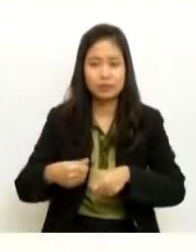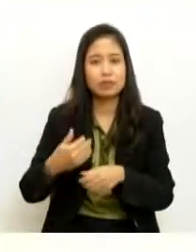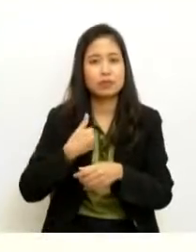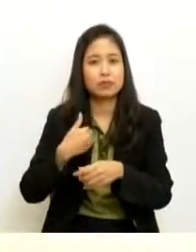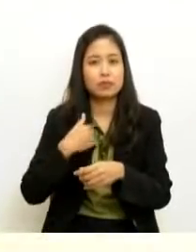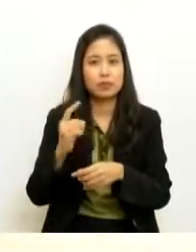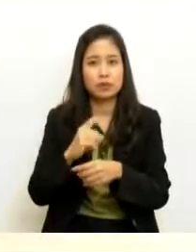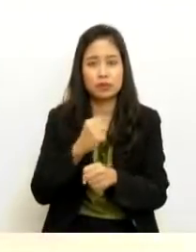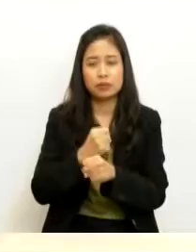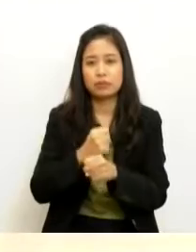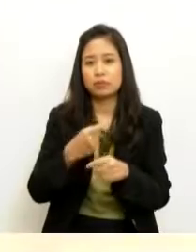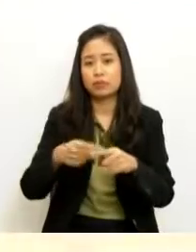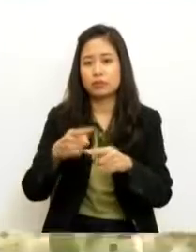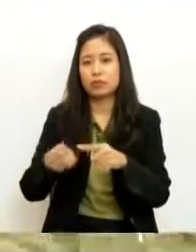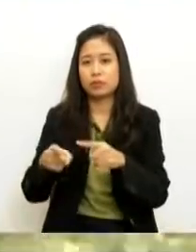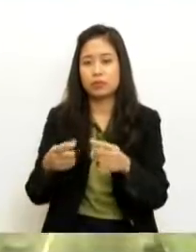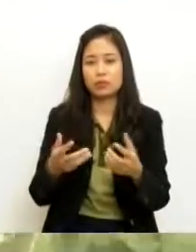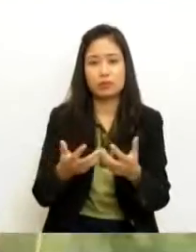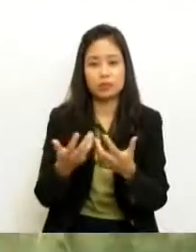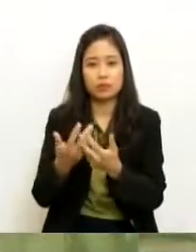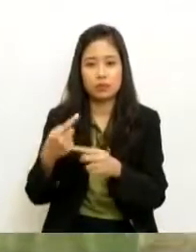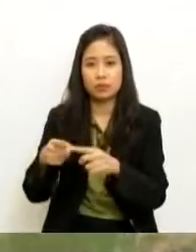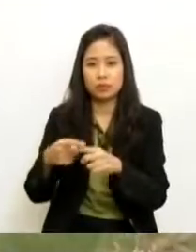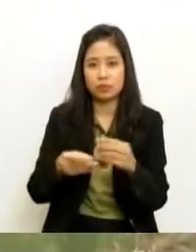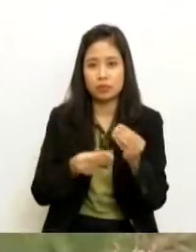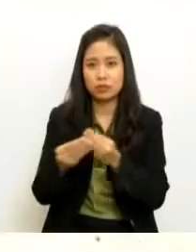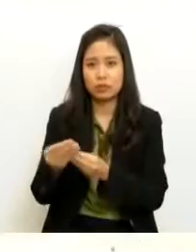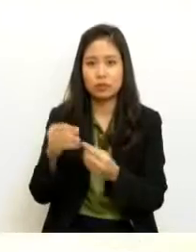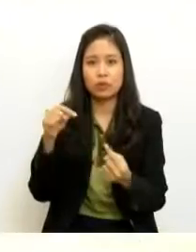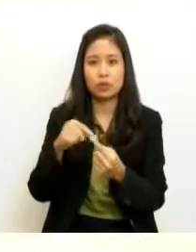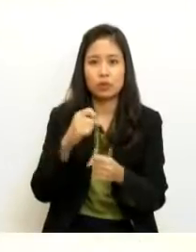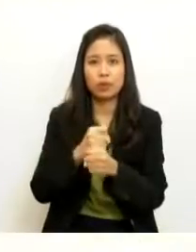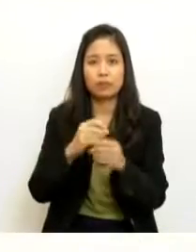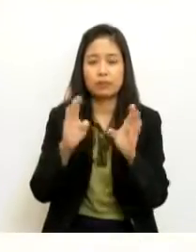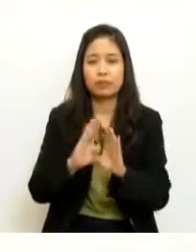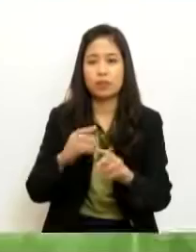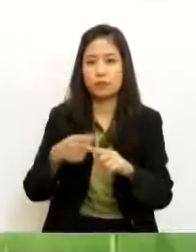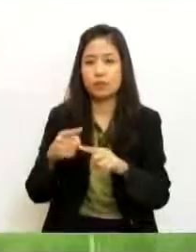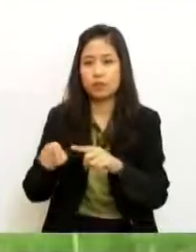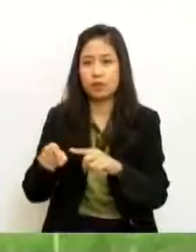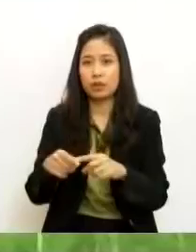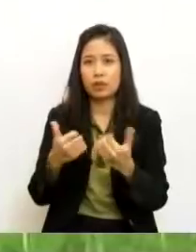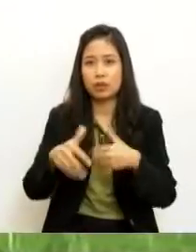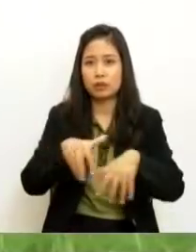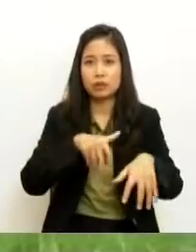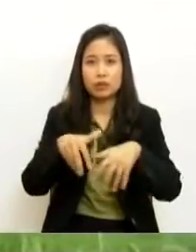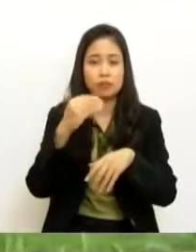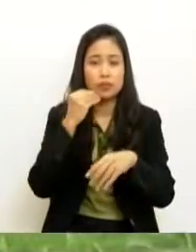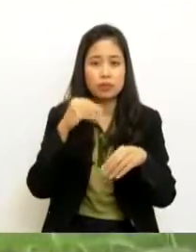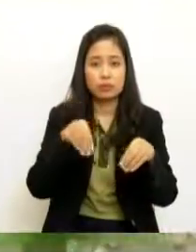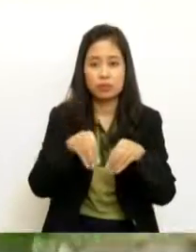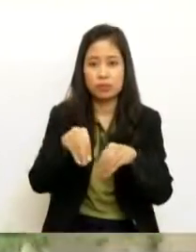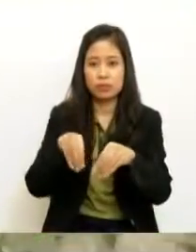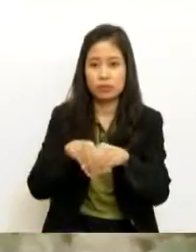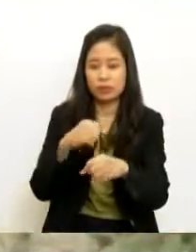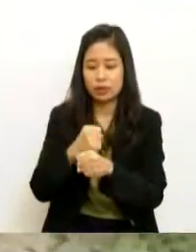ทานและจัดแปลงที่ดินที่เช่าอยู่แล้วในลักษณะแปลงทฤษฎีใหม่ให้ราษฎรที่อยู่เดิมทั้ง8รายเข้ามาทำ